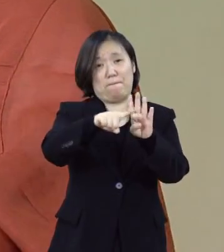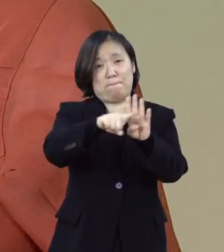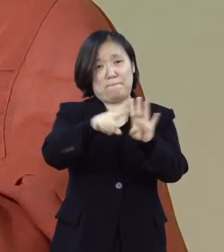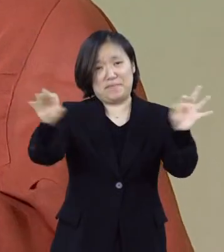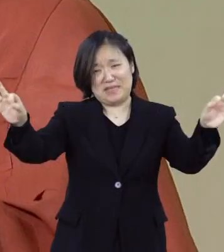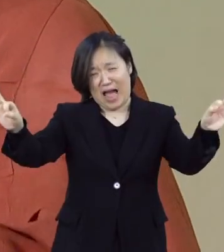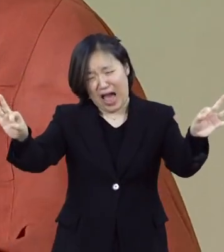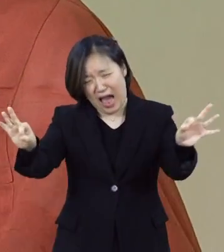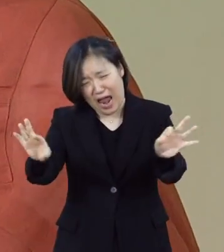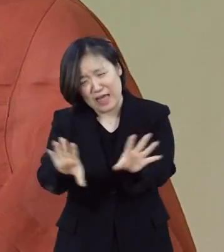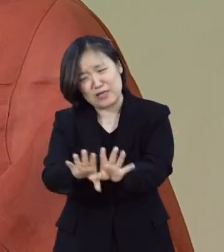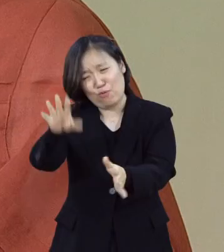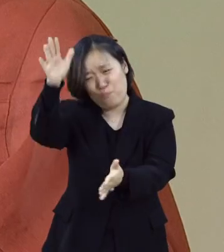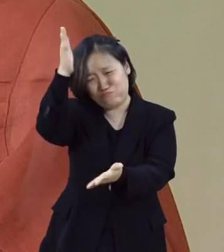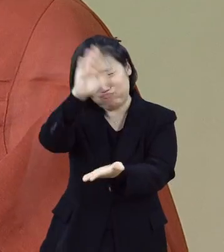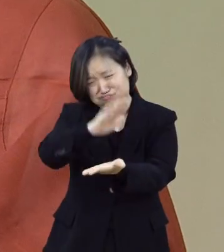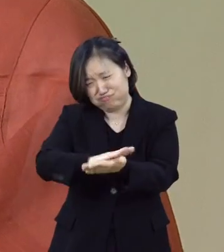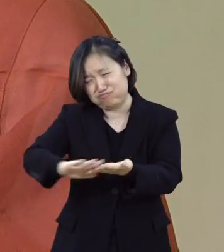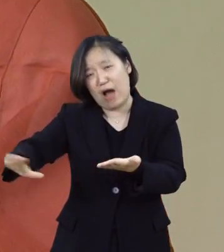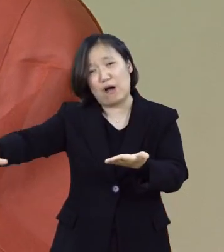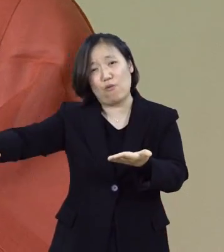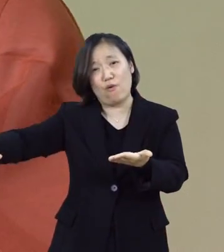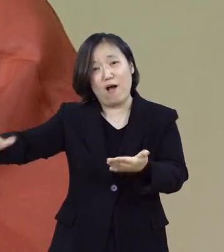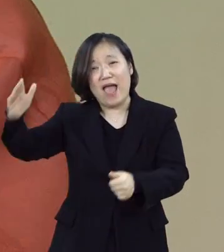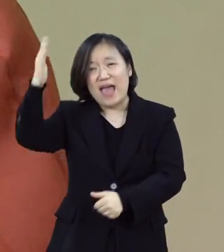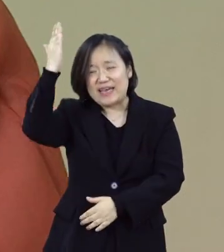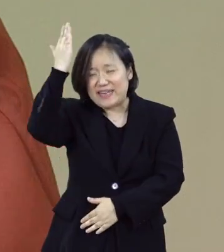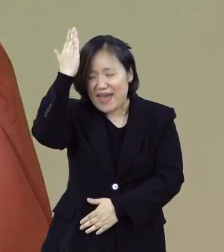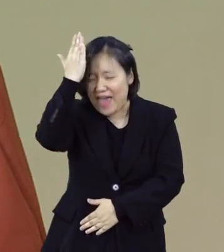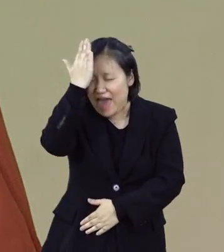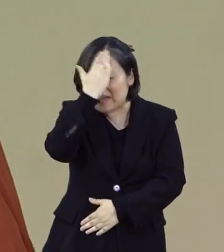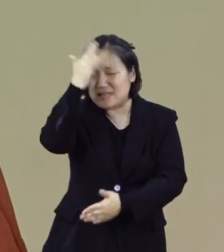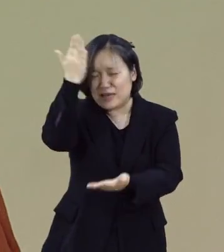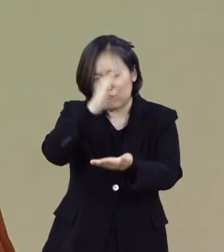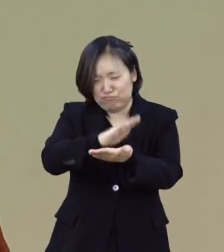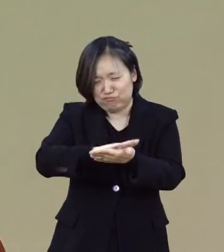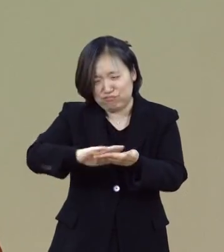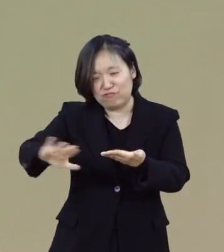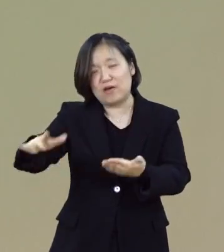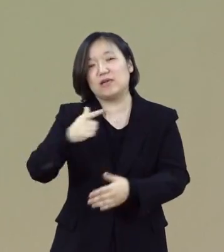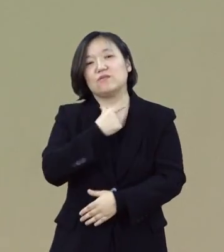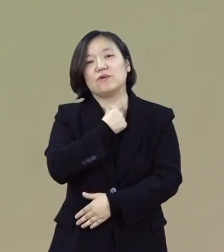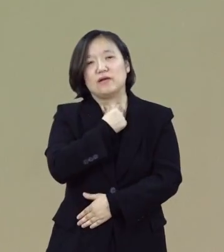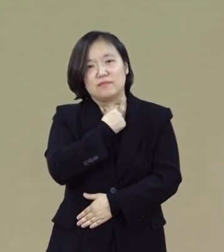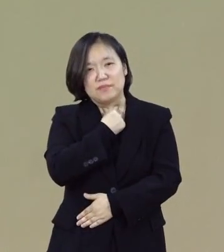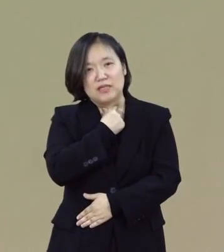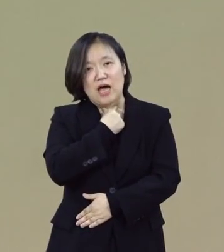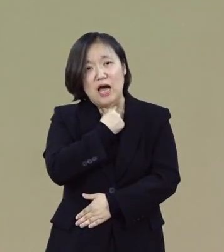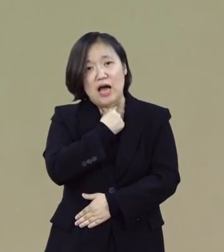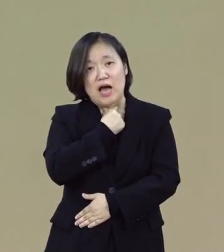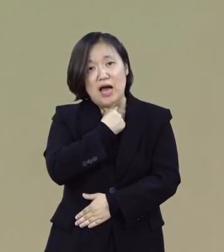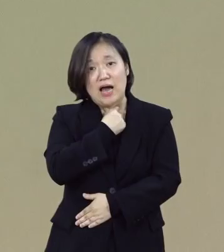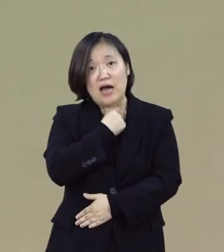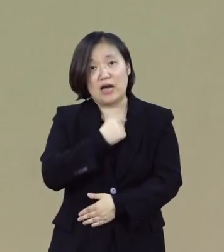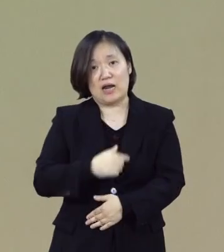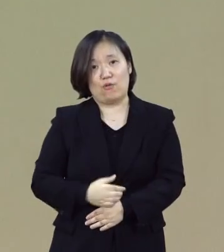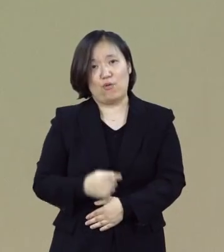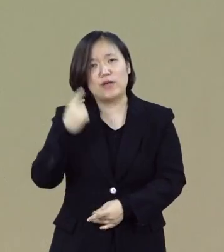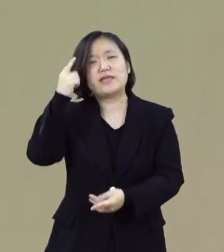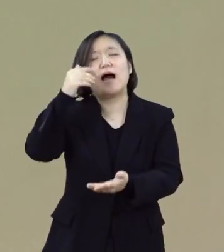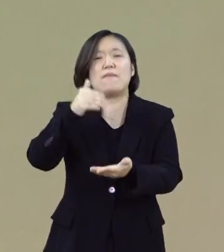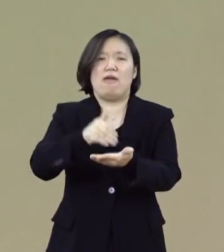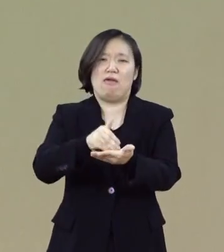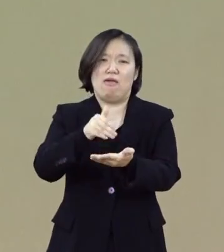사라지고 다 깨끗하게 정화되기를 발언하고 발언합니다 라고 우리가 참회